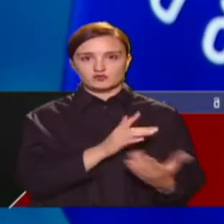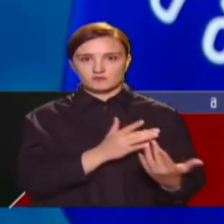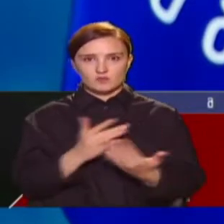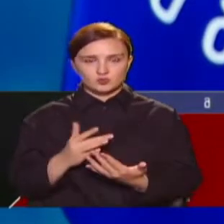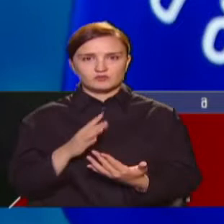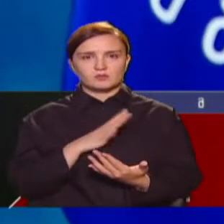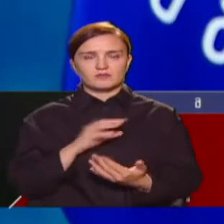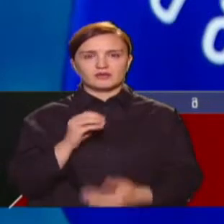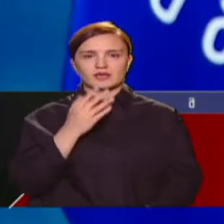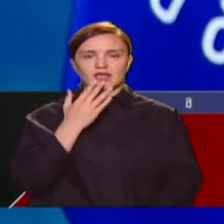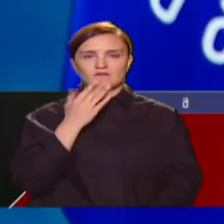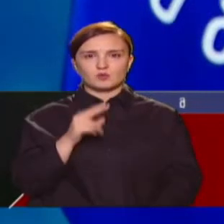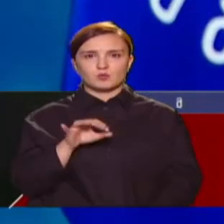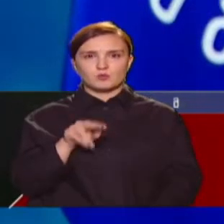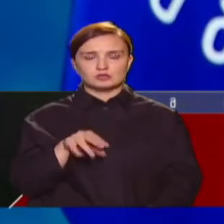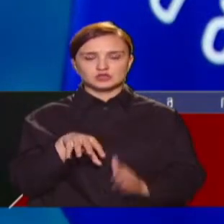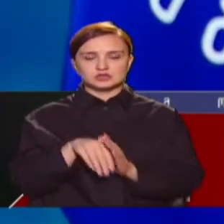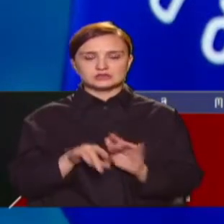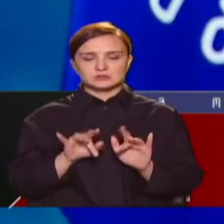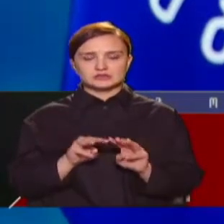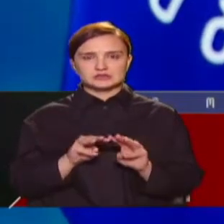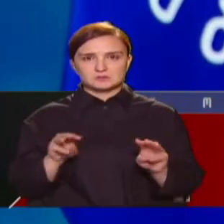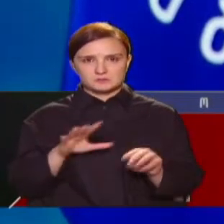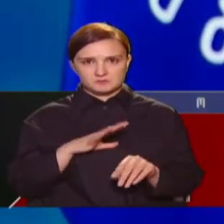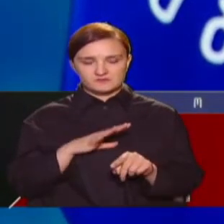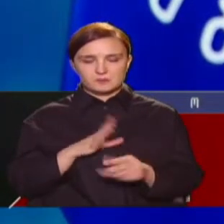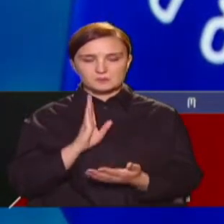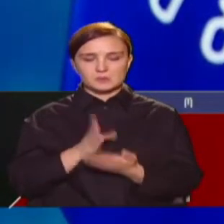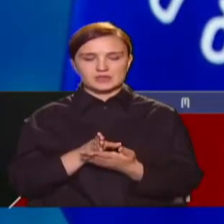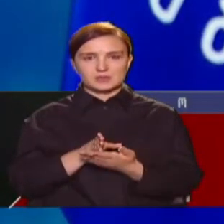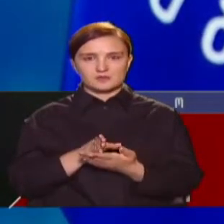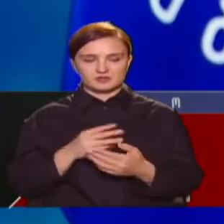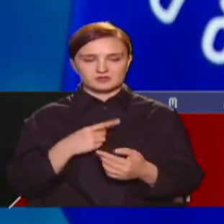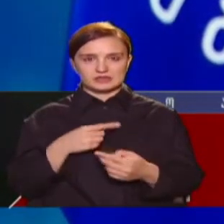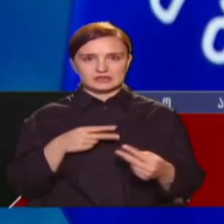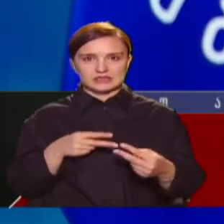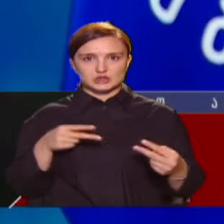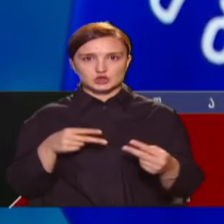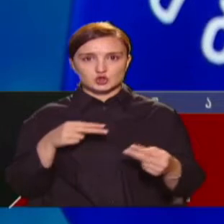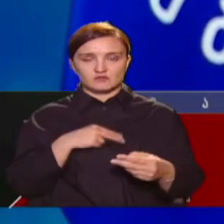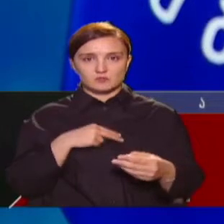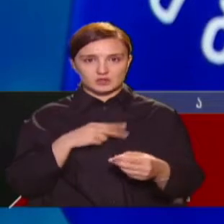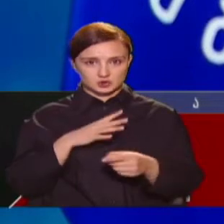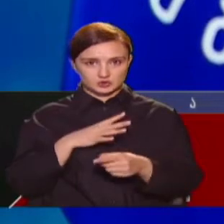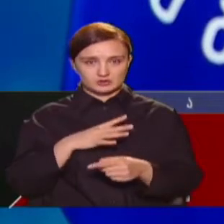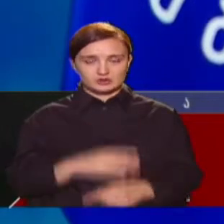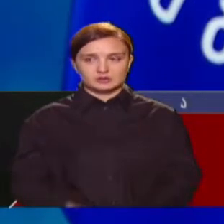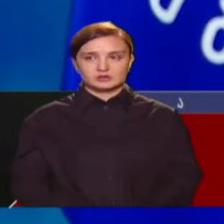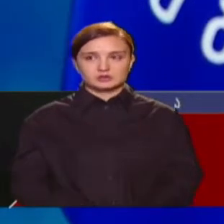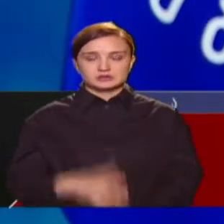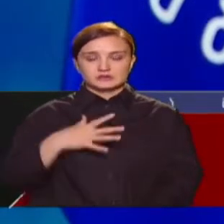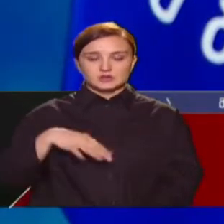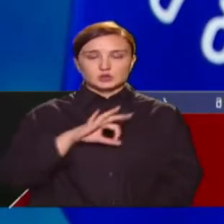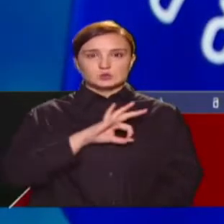მაგალითად ევროპოლი, როდესაც შინაგან საქმე სამინისტრო გახდა ევროპოლის პირდაპირი თანასწორი პარტნიორი. ეს იყო ევროჯასტი, როდესაც საქართველოს